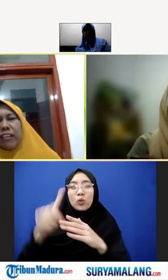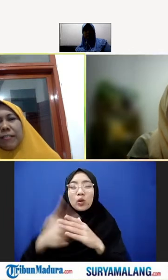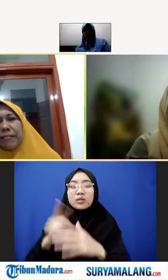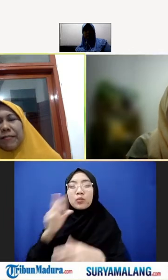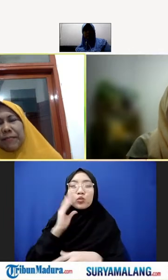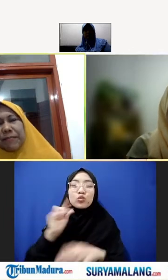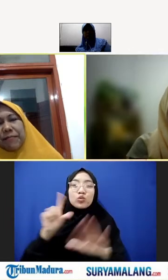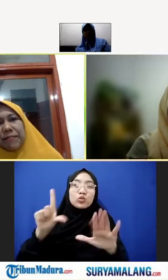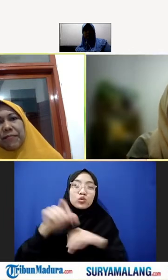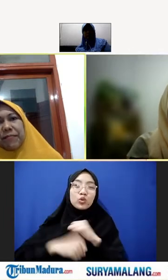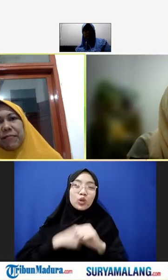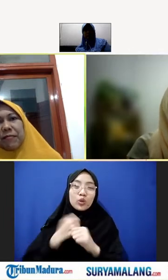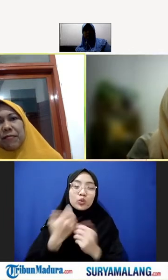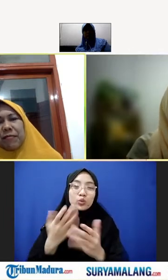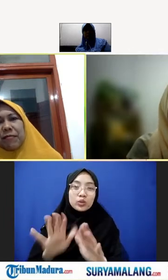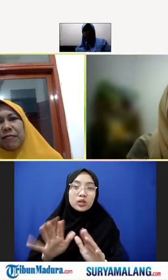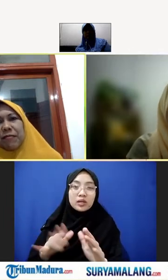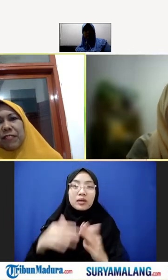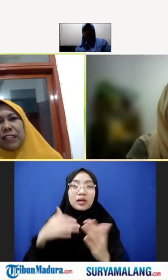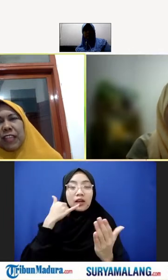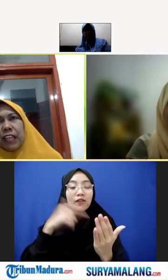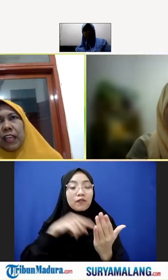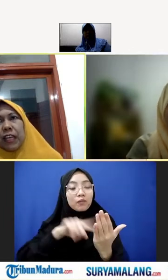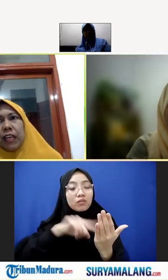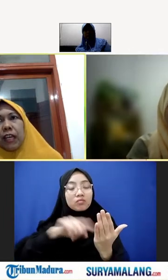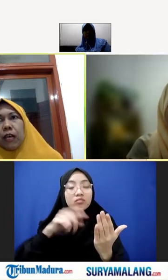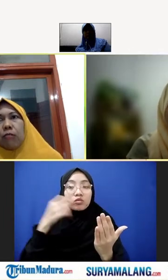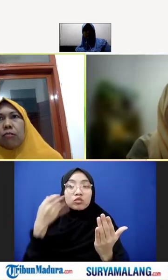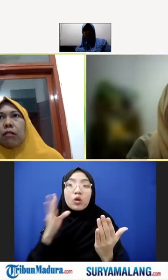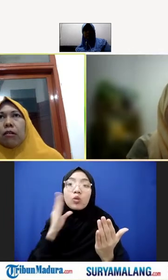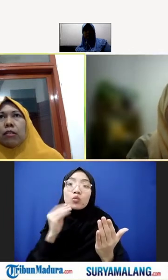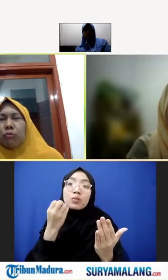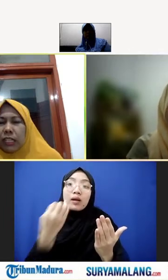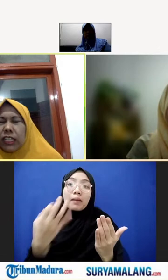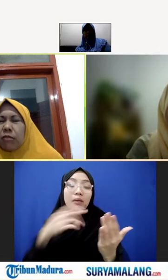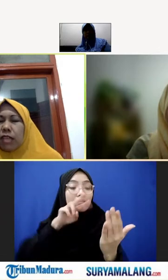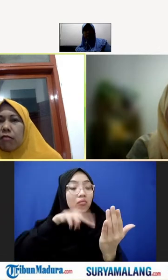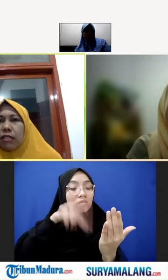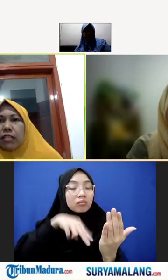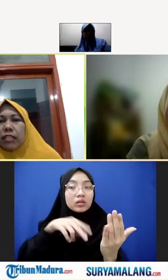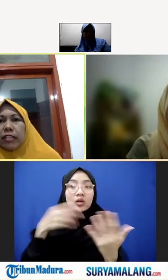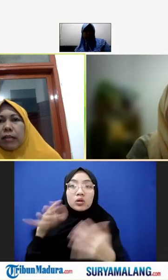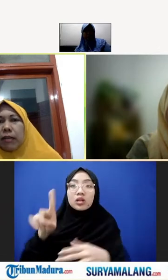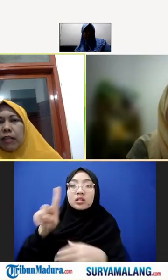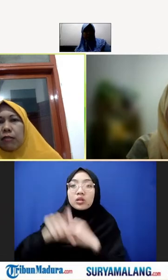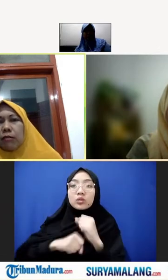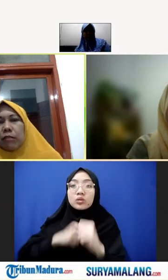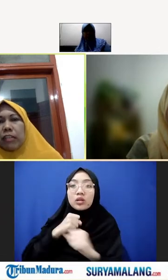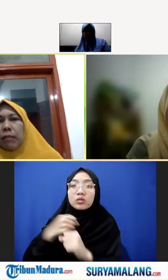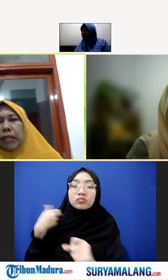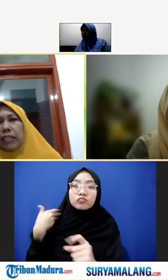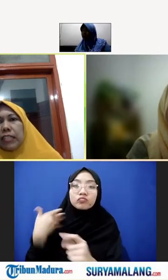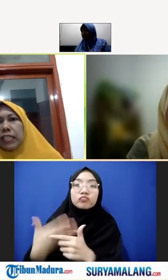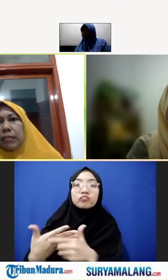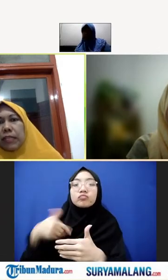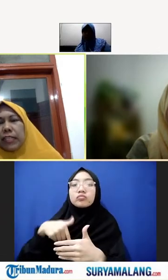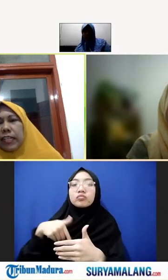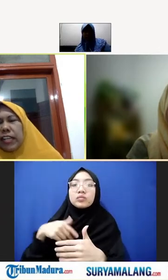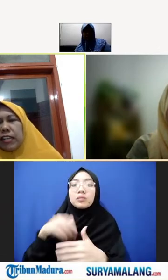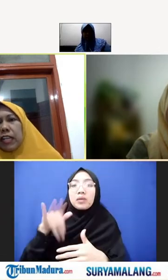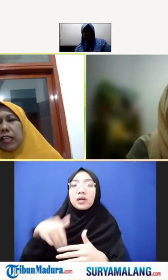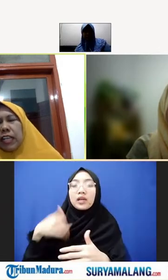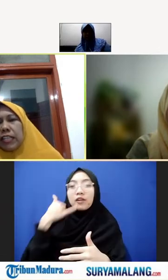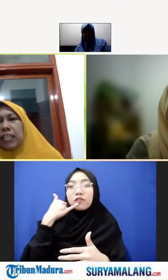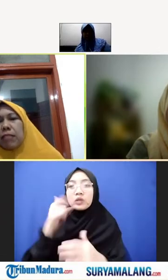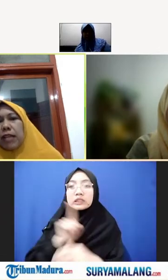Iya. Papar handphonenya dari usia berapa? Sudah 1 tahun ini dia ma'anu, dia pegang sendiri. Biasanya